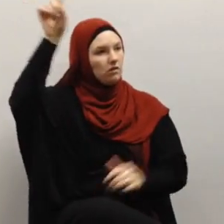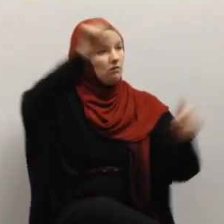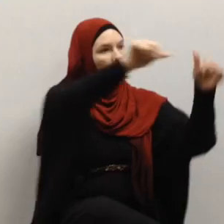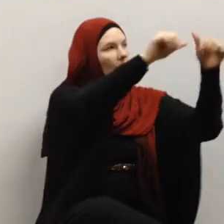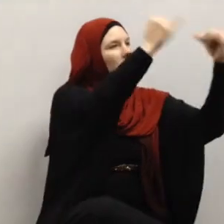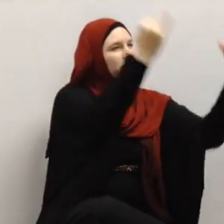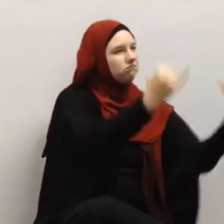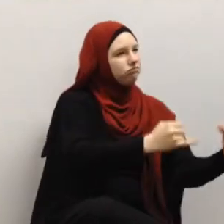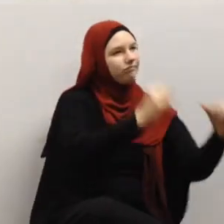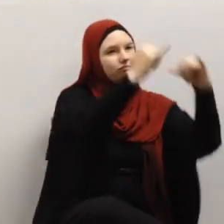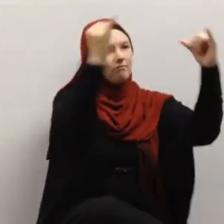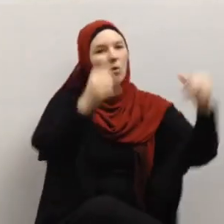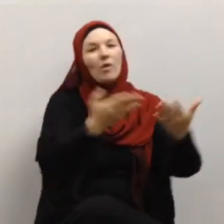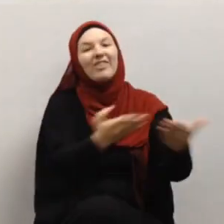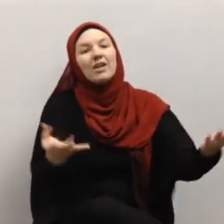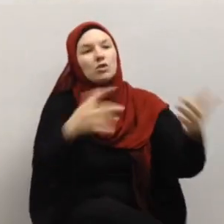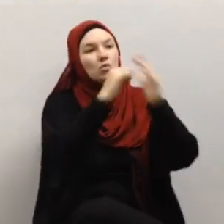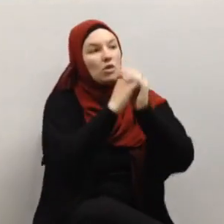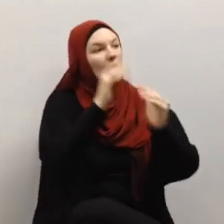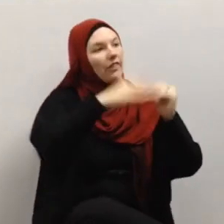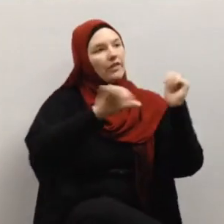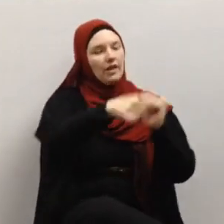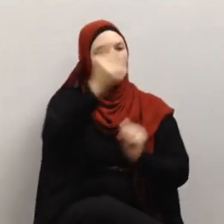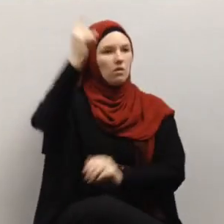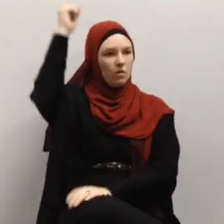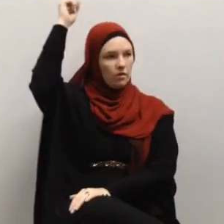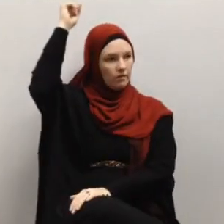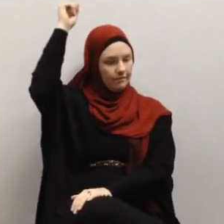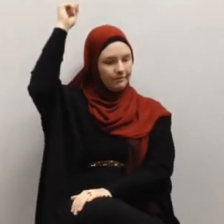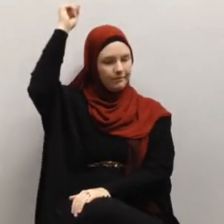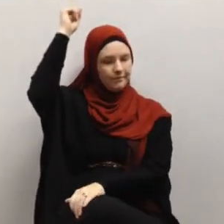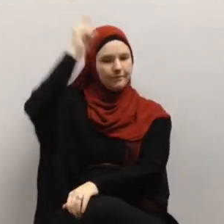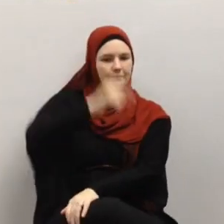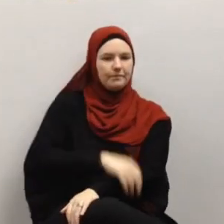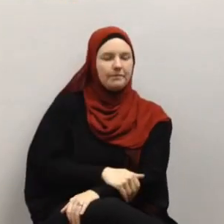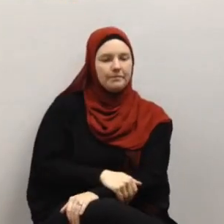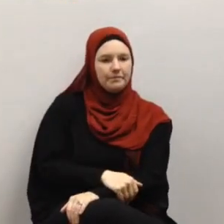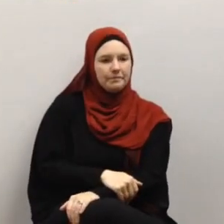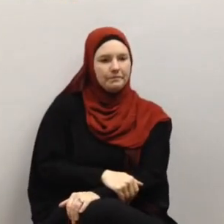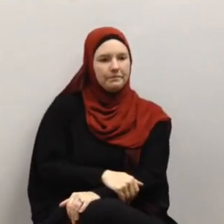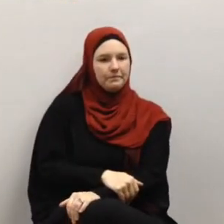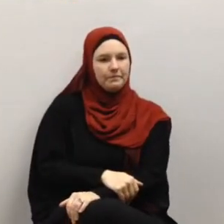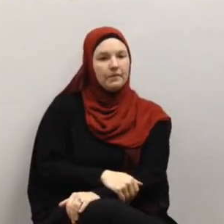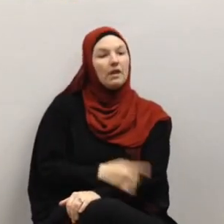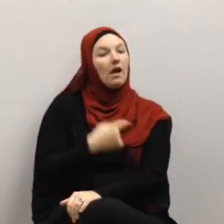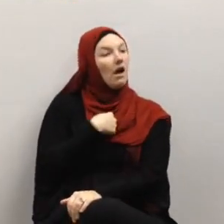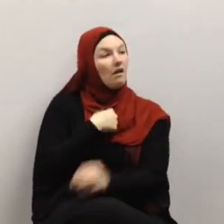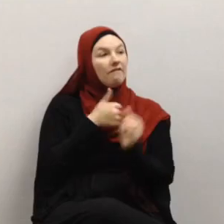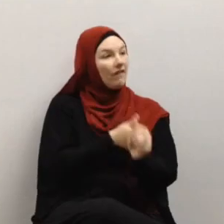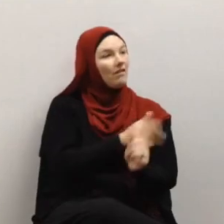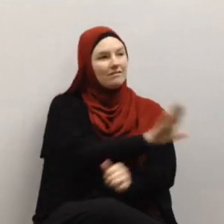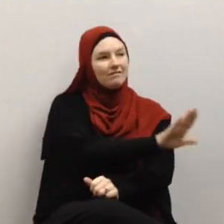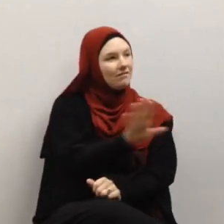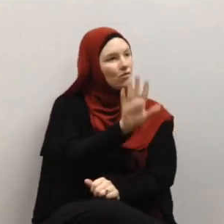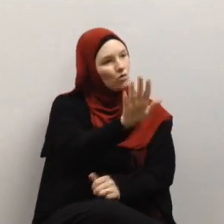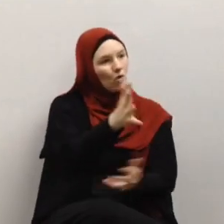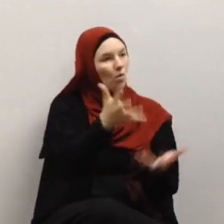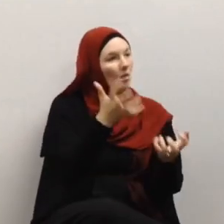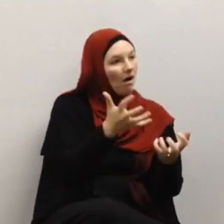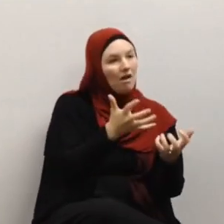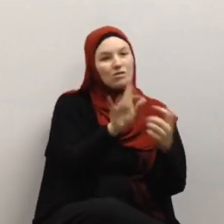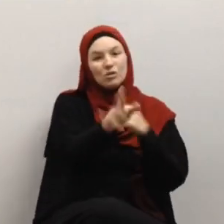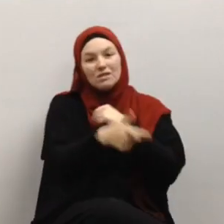Allah. قُلْ لَا أَتَّبِعُ أَهْوَاءَكُمْ. I follow not your whims and desires.